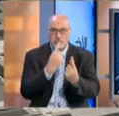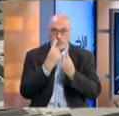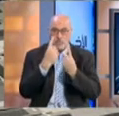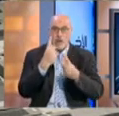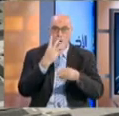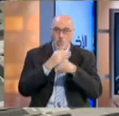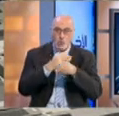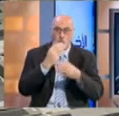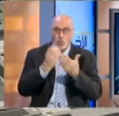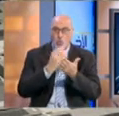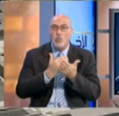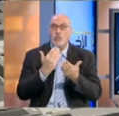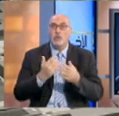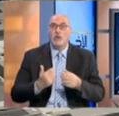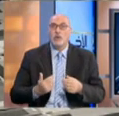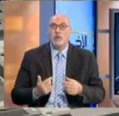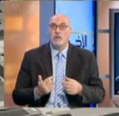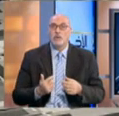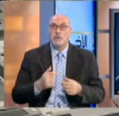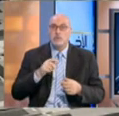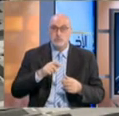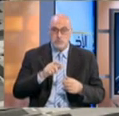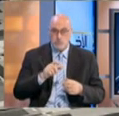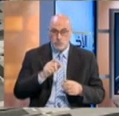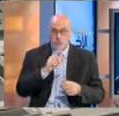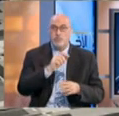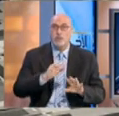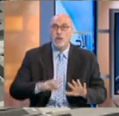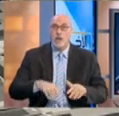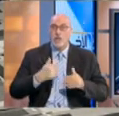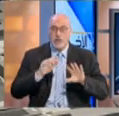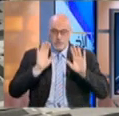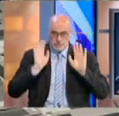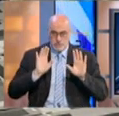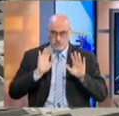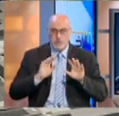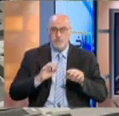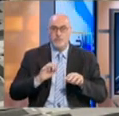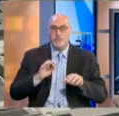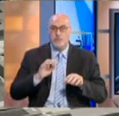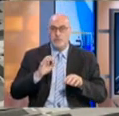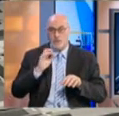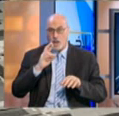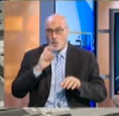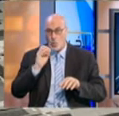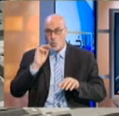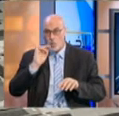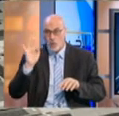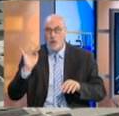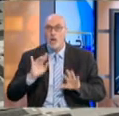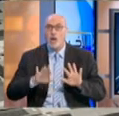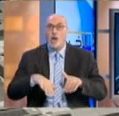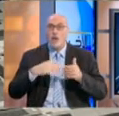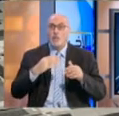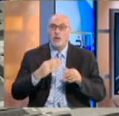الشيخ الحاج عبد الرحمن إمام المسجد، ثم بعد صلاة التراويح نقوم بالصلاة على النبي صلى الله عليه وسلم، ثم نذكر الله عز